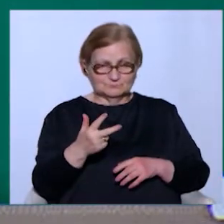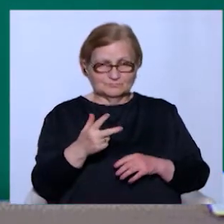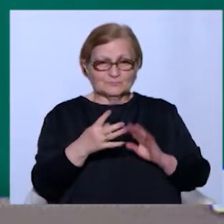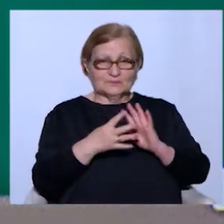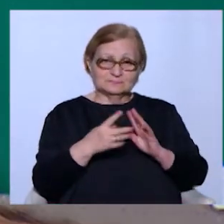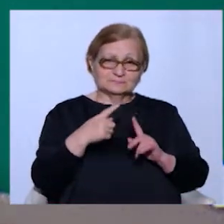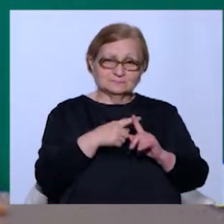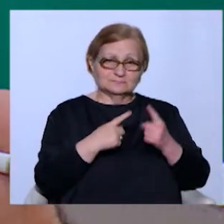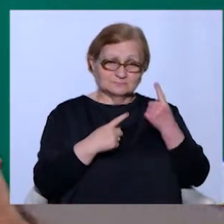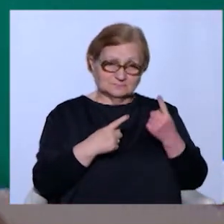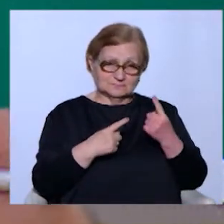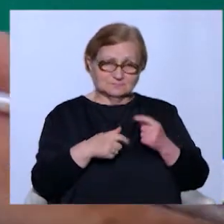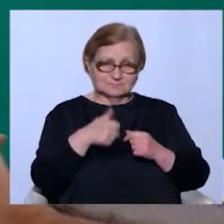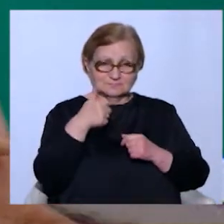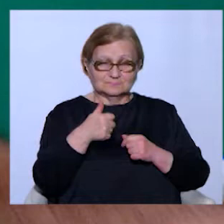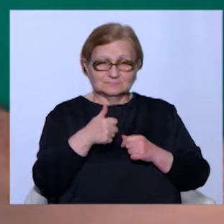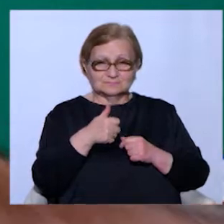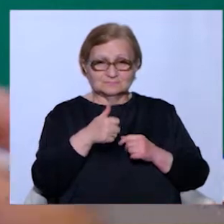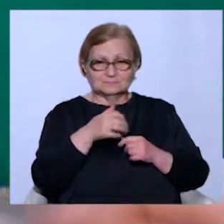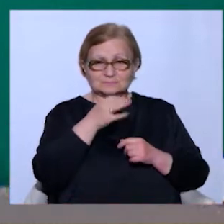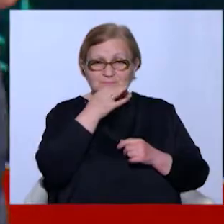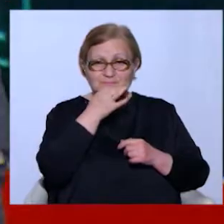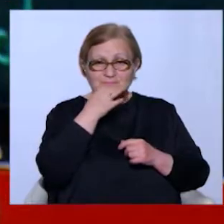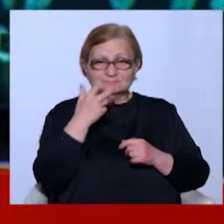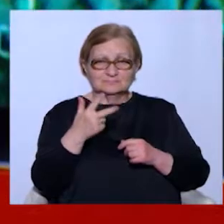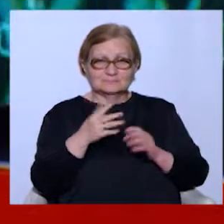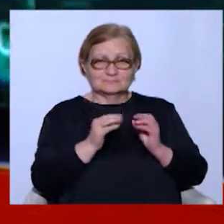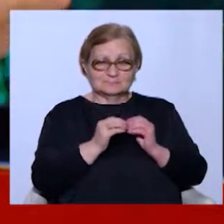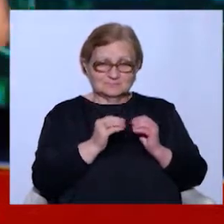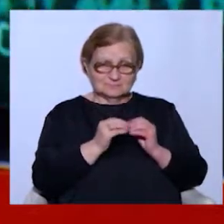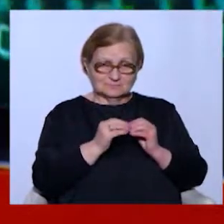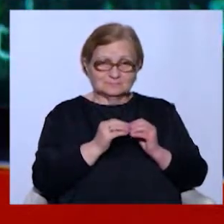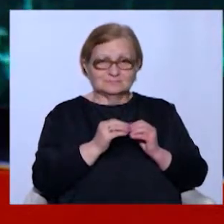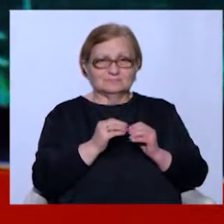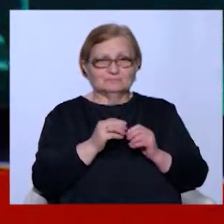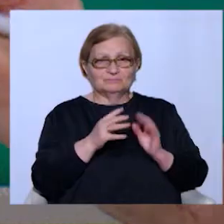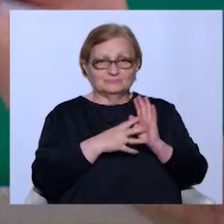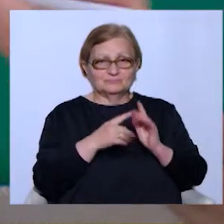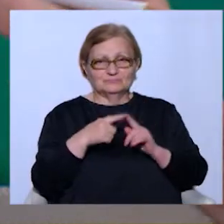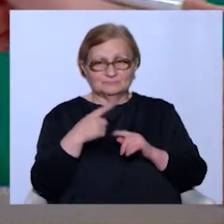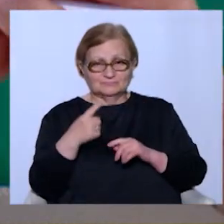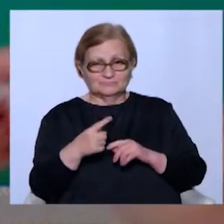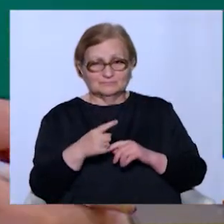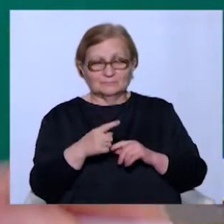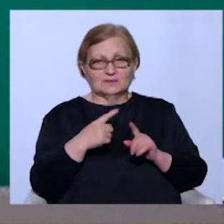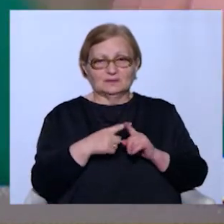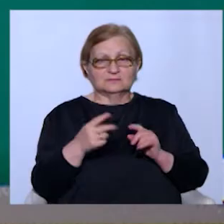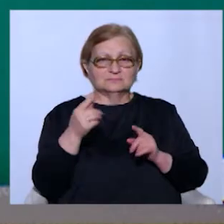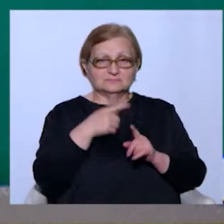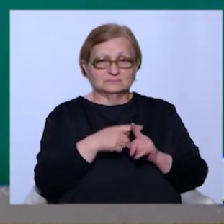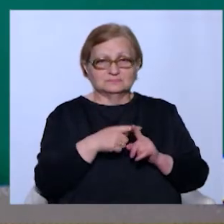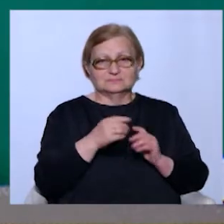9-ს უმატებთ ჯერ 1-ს და მერე 3-ს. 9 და 1. დიახ, 10 და 10-ს